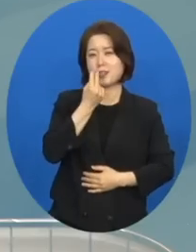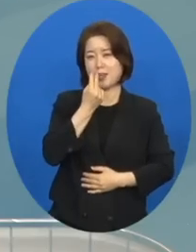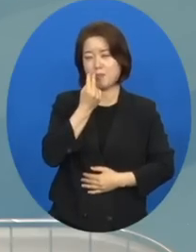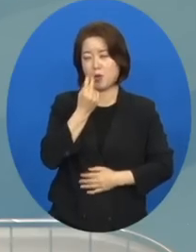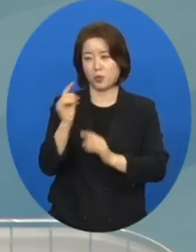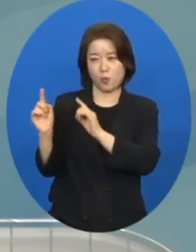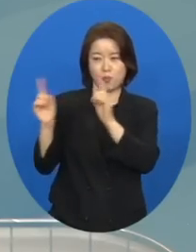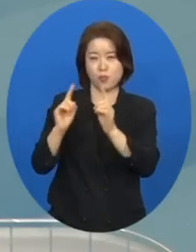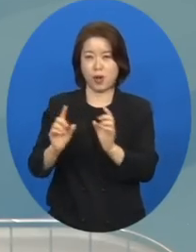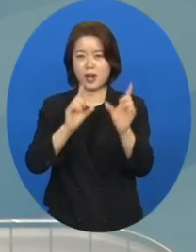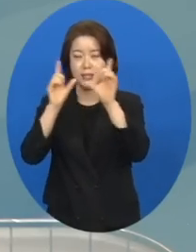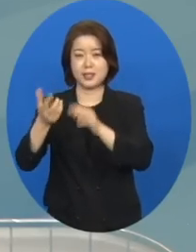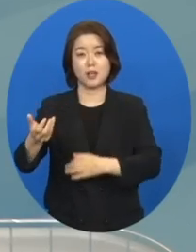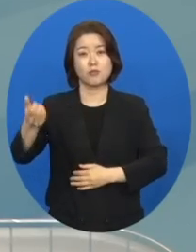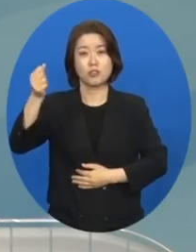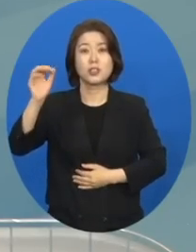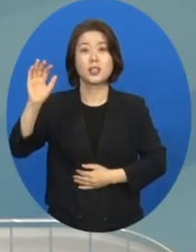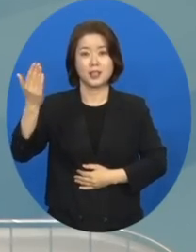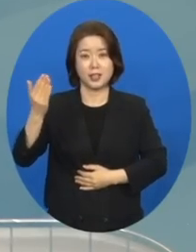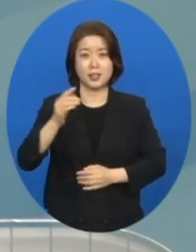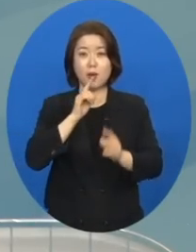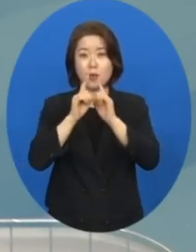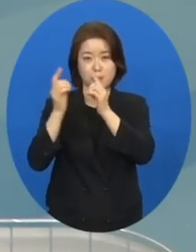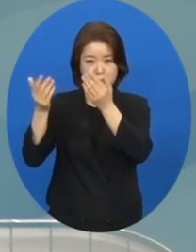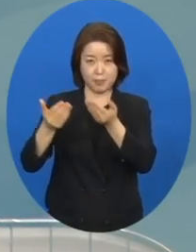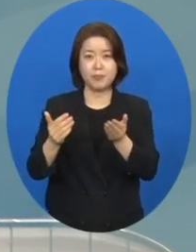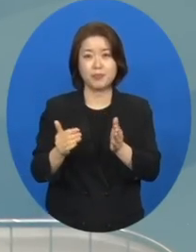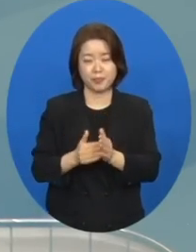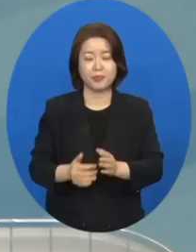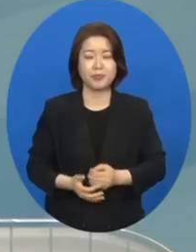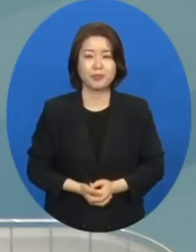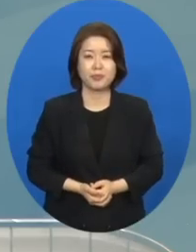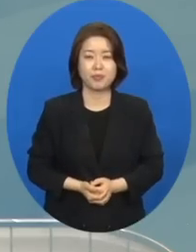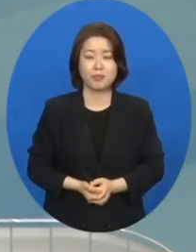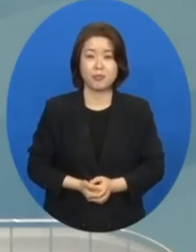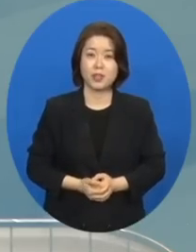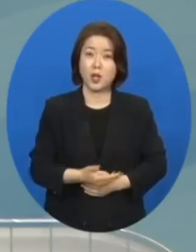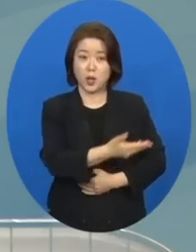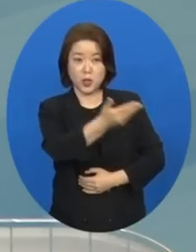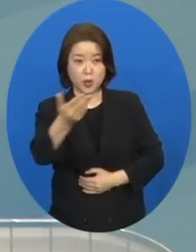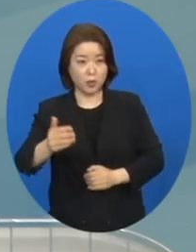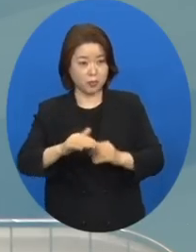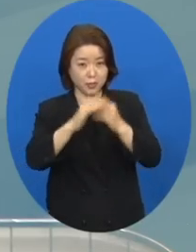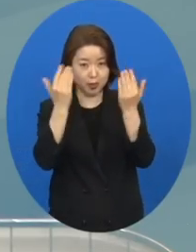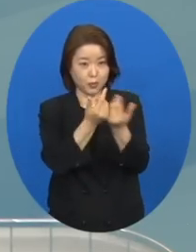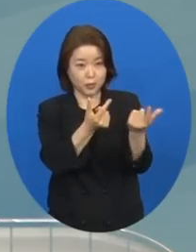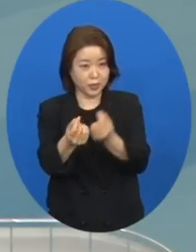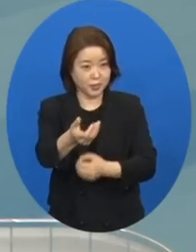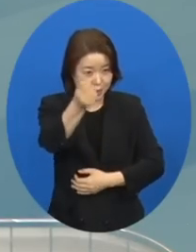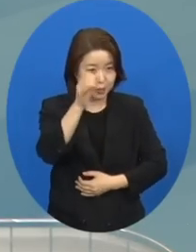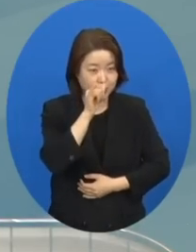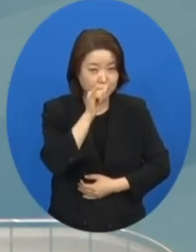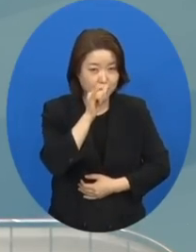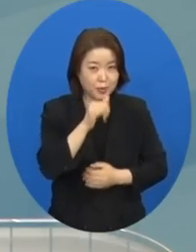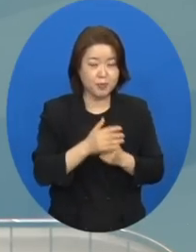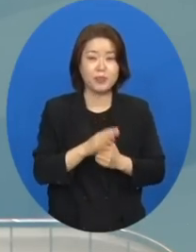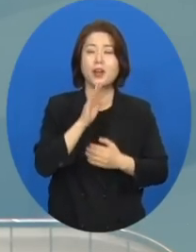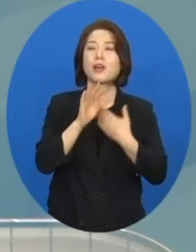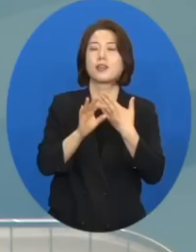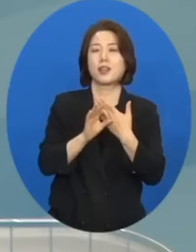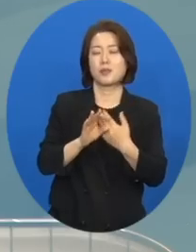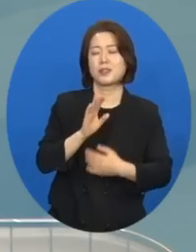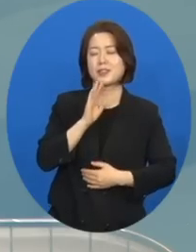부활의 삶을 누리게 된다고 말씀을 하는 겁니다 여러분 모두 이러한 삶을 누리고 계십니까 그렇다고 한다면 너무나